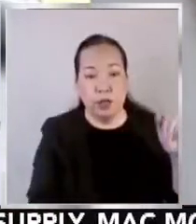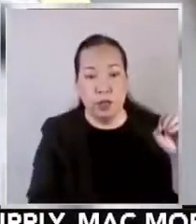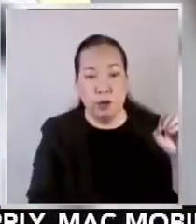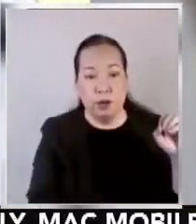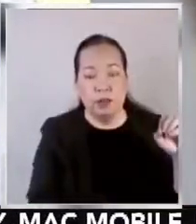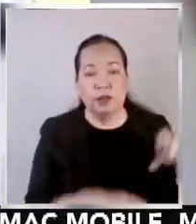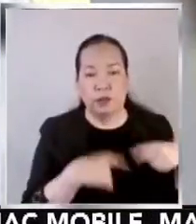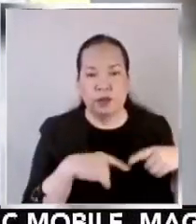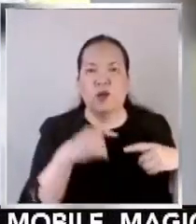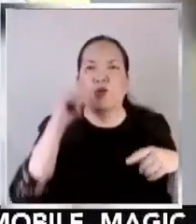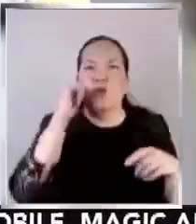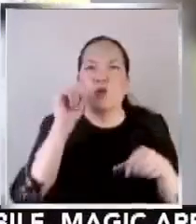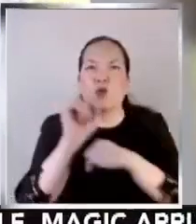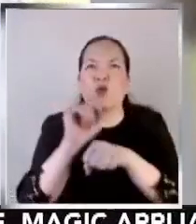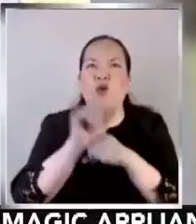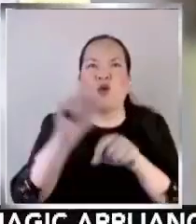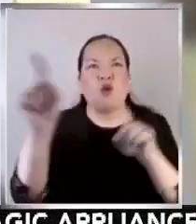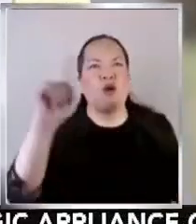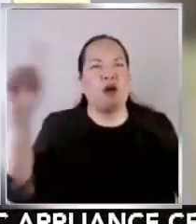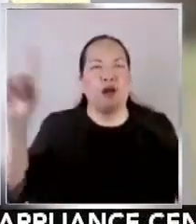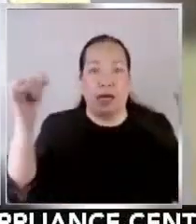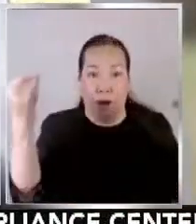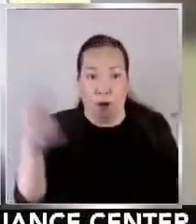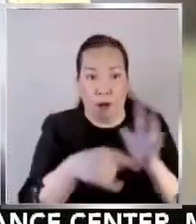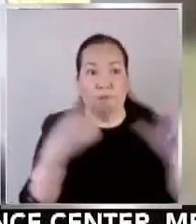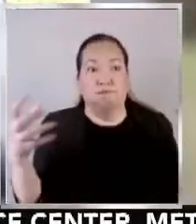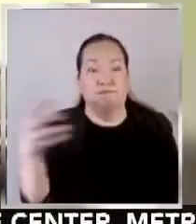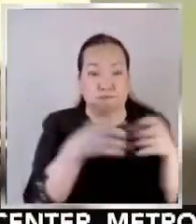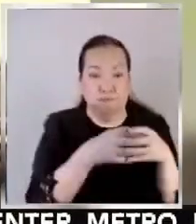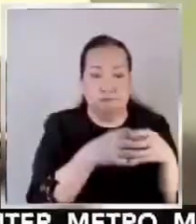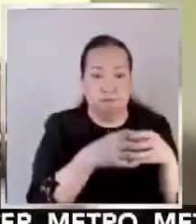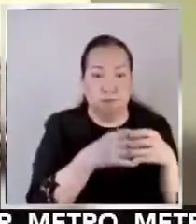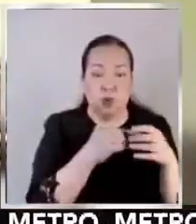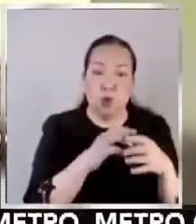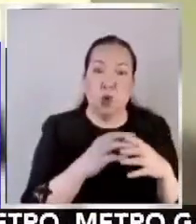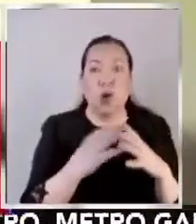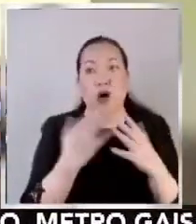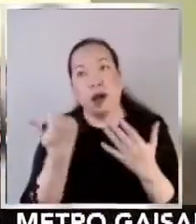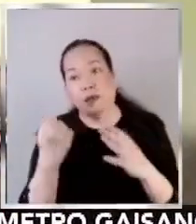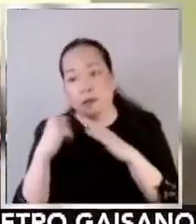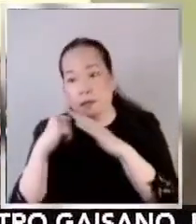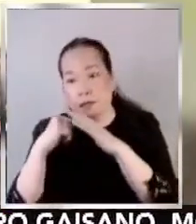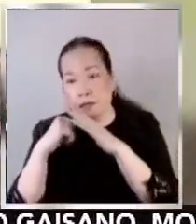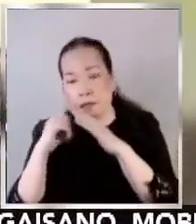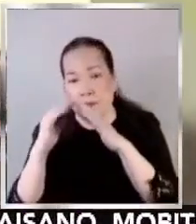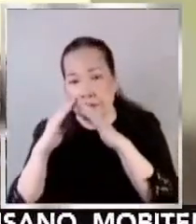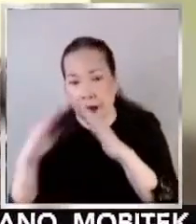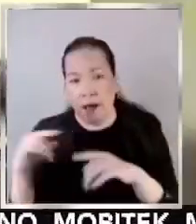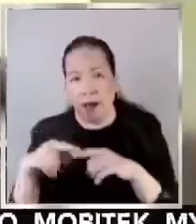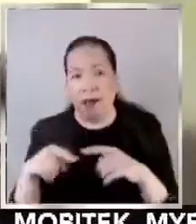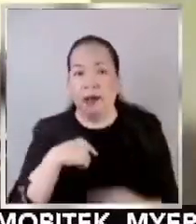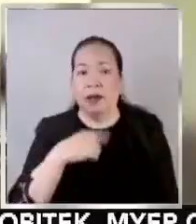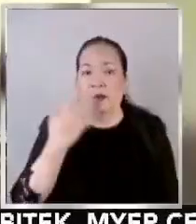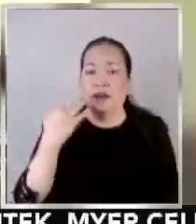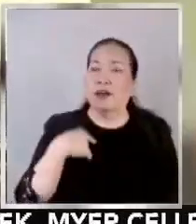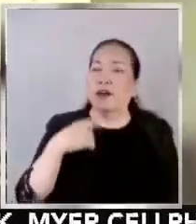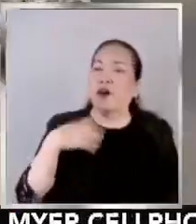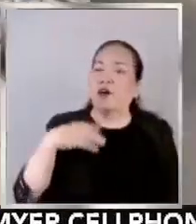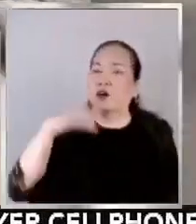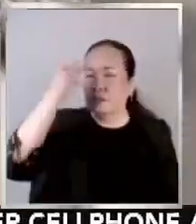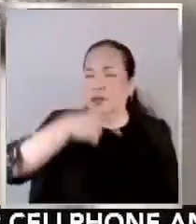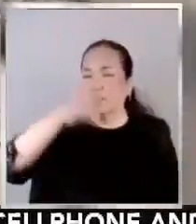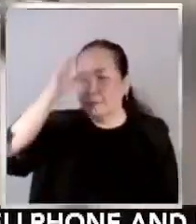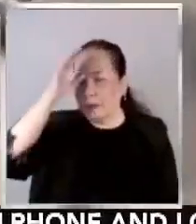lang magkasama-sama ng ganito. Minsan lagi nasa bahay. Dati ako yung nabate ng Happy Father's Day sa tatay ko, ngayon ako na yung binabate